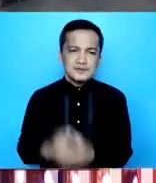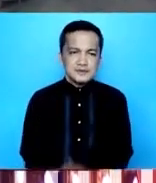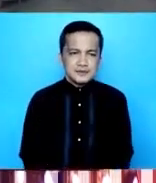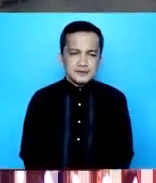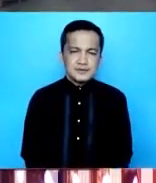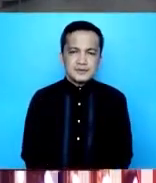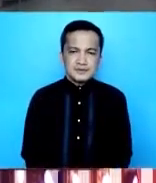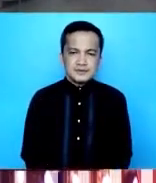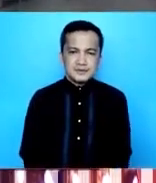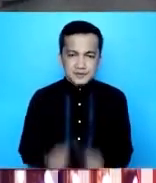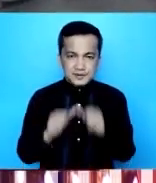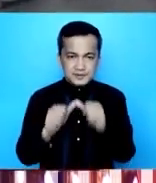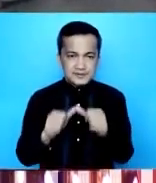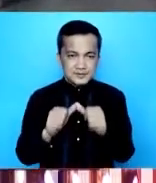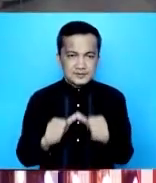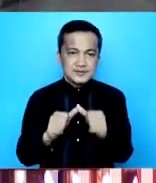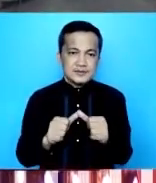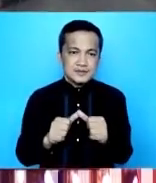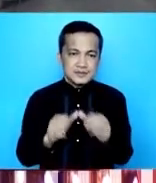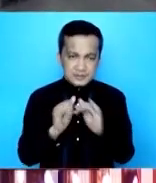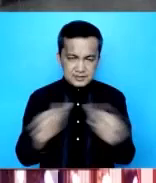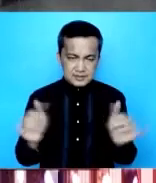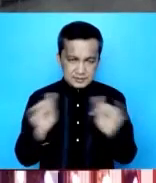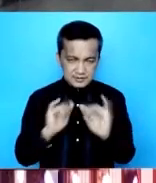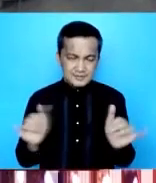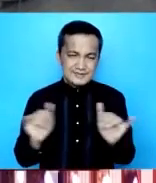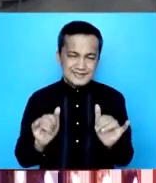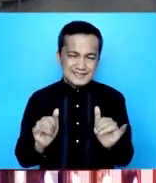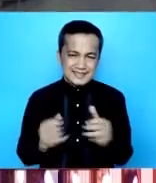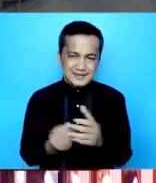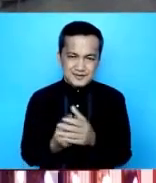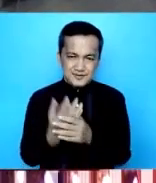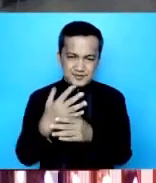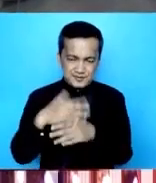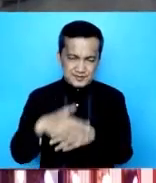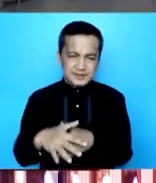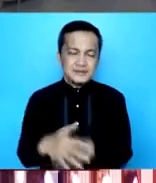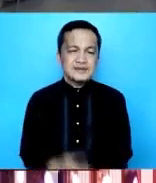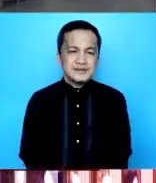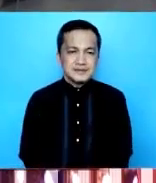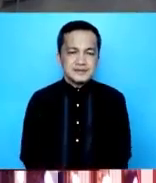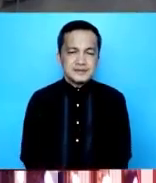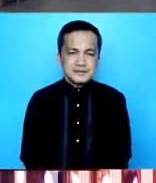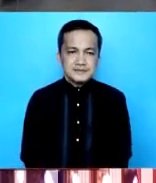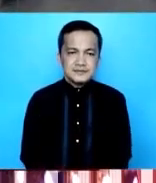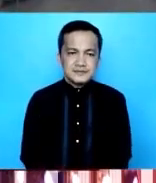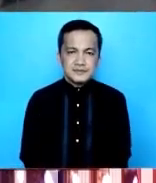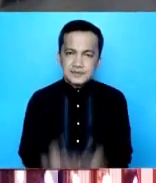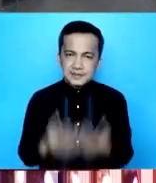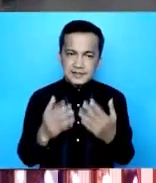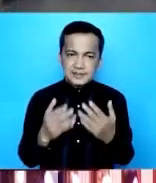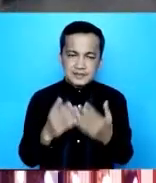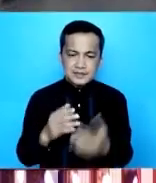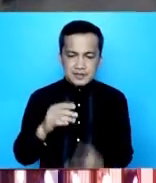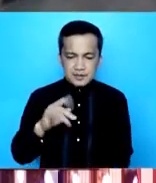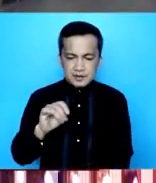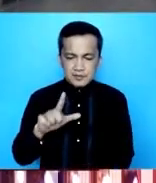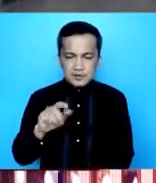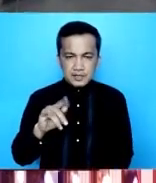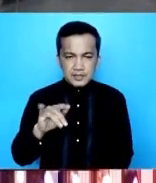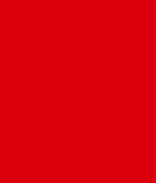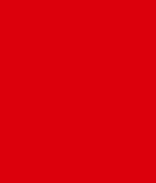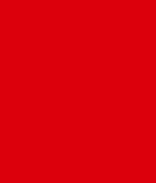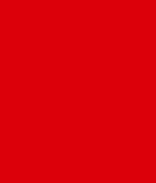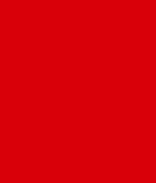Sana po magtuloy-tuloy po. Yes, ganito na lang na ano. Na yes, effusive eruption. Thank you, sir. Mr. Paul Alanis, resident volcanologist ng